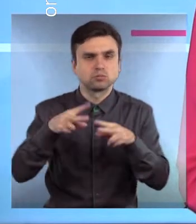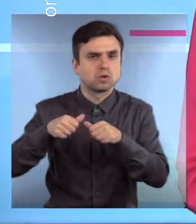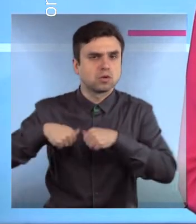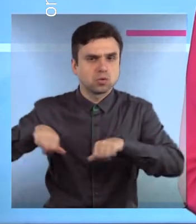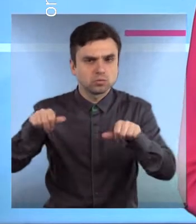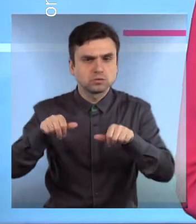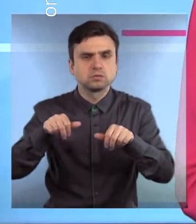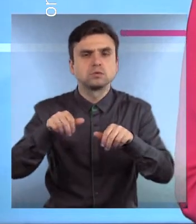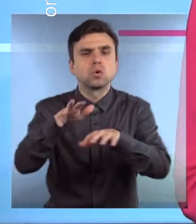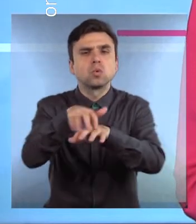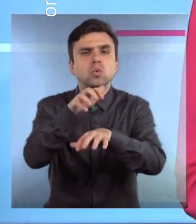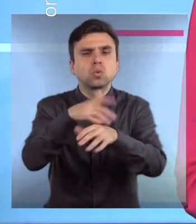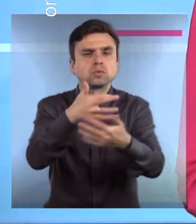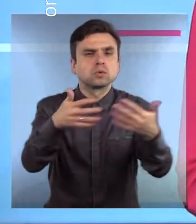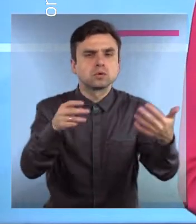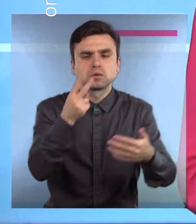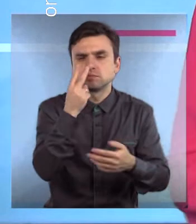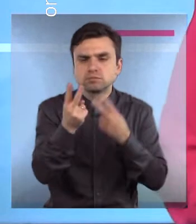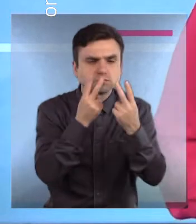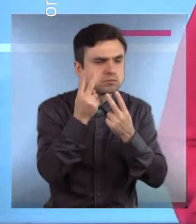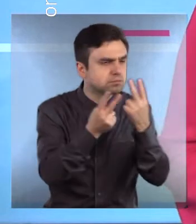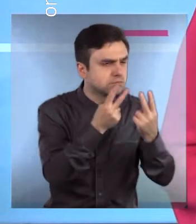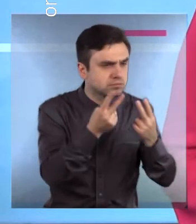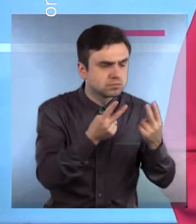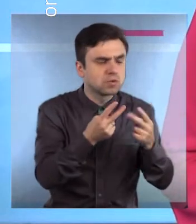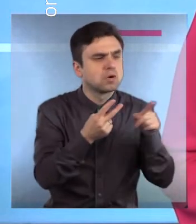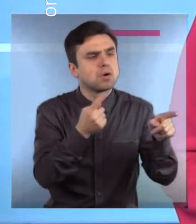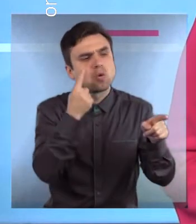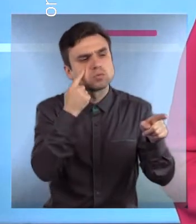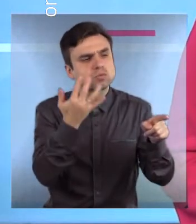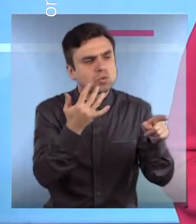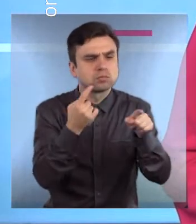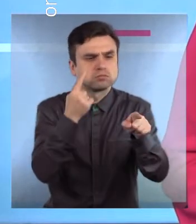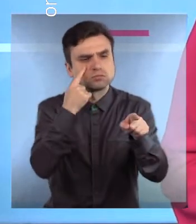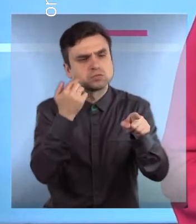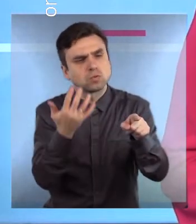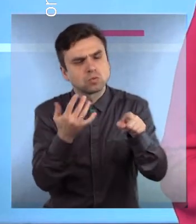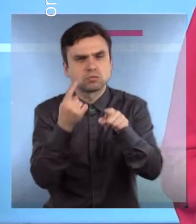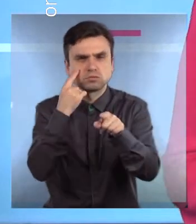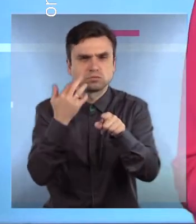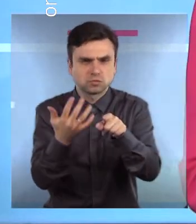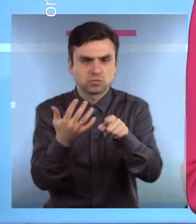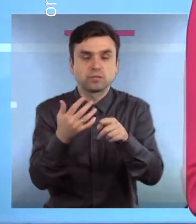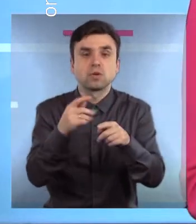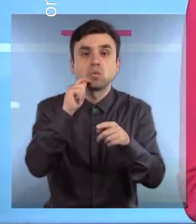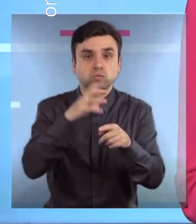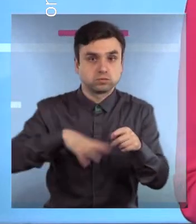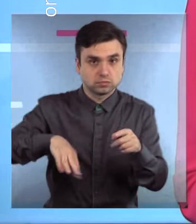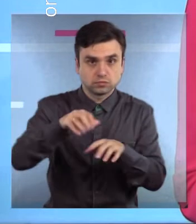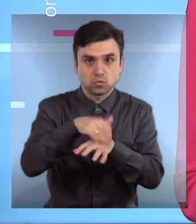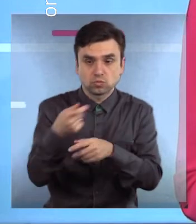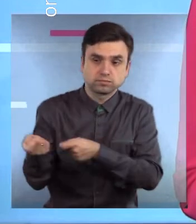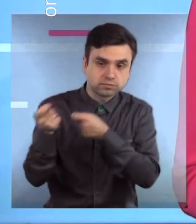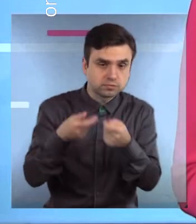не тільки з різних міст України, а й навіть із сусідньої Молдови. Деякі тварини підтвердили свій титул, а хтось із хвостатих отримав